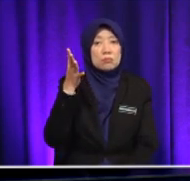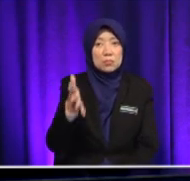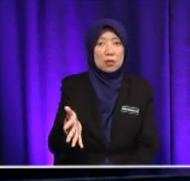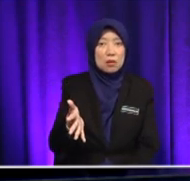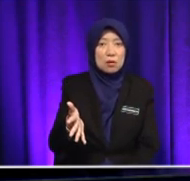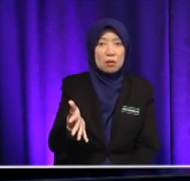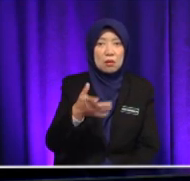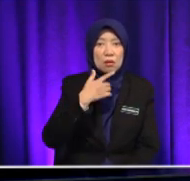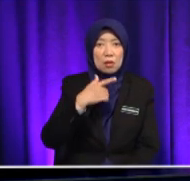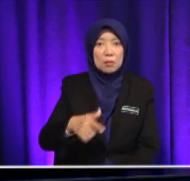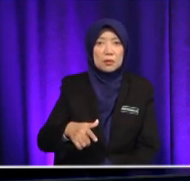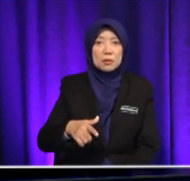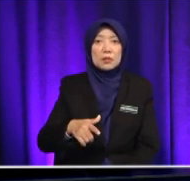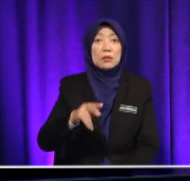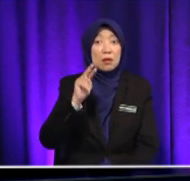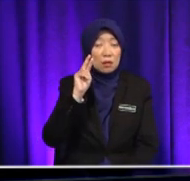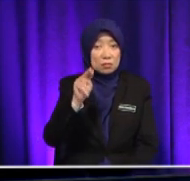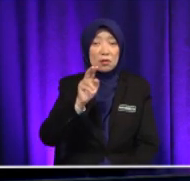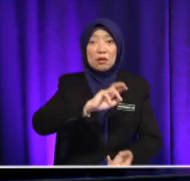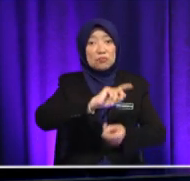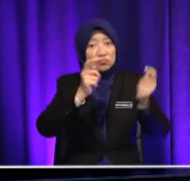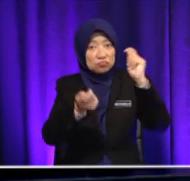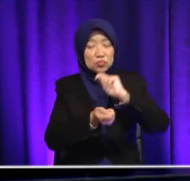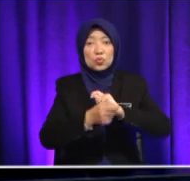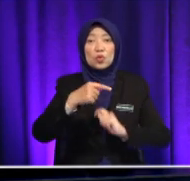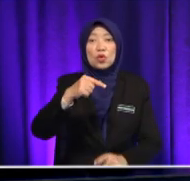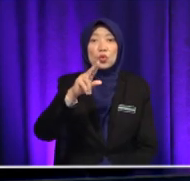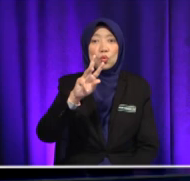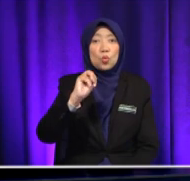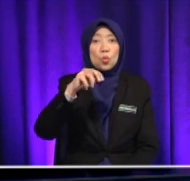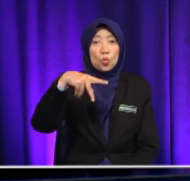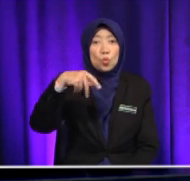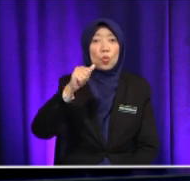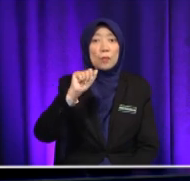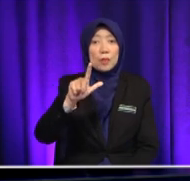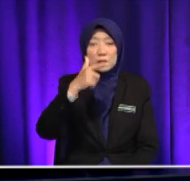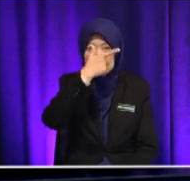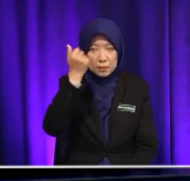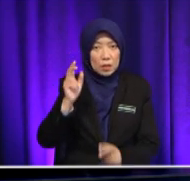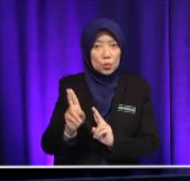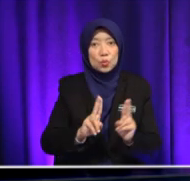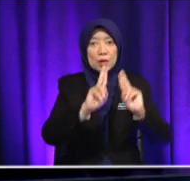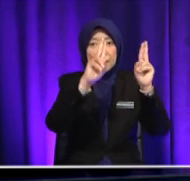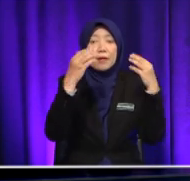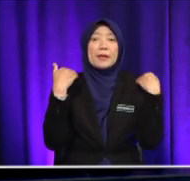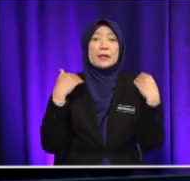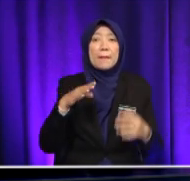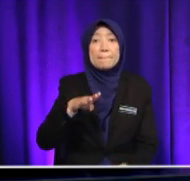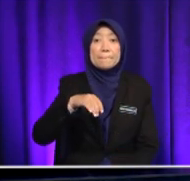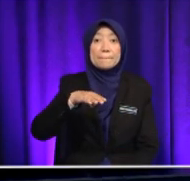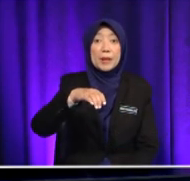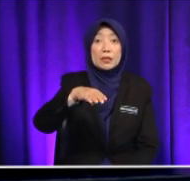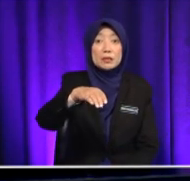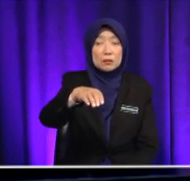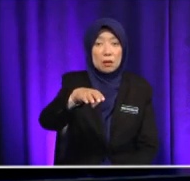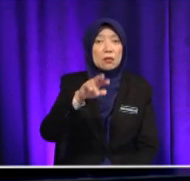okey, dia juga akan menggumpal. Kerana di udara kita ni ada bakteria. Di